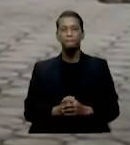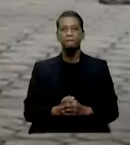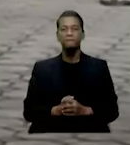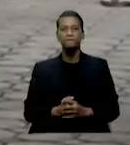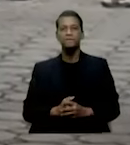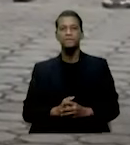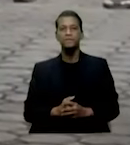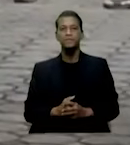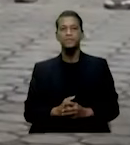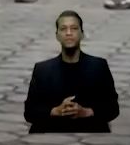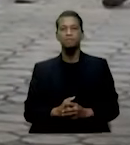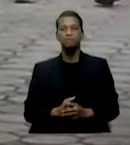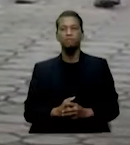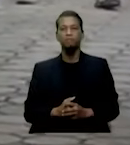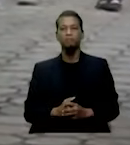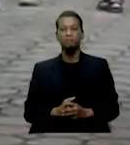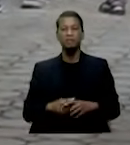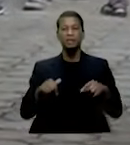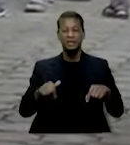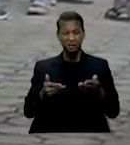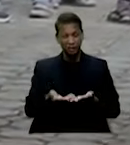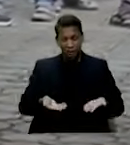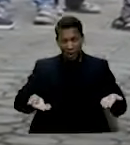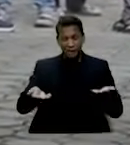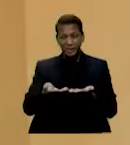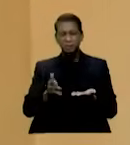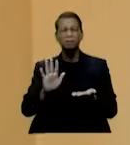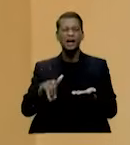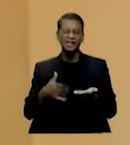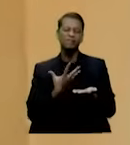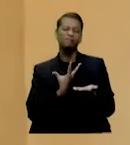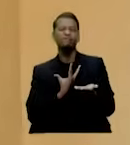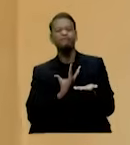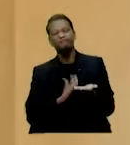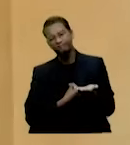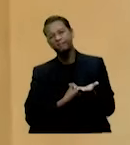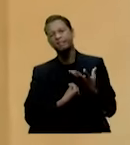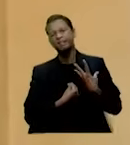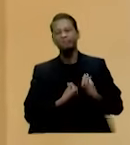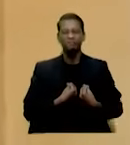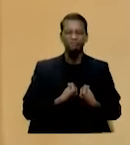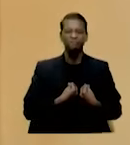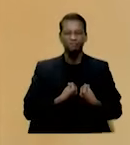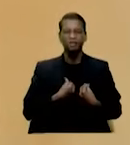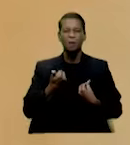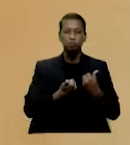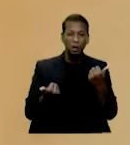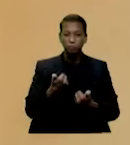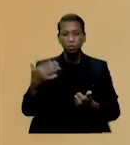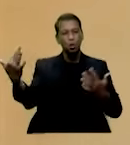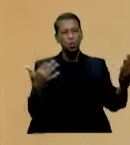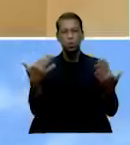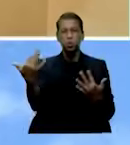ini kami dengan suasana masih berbela sungkawa, ini masih berdatangan juga tamu-tamu dari keluarga